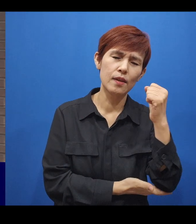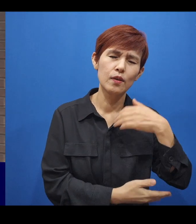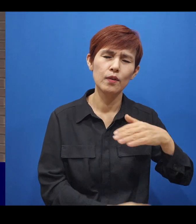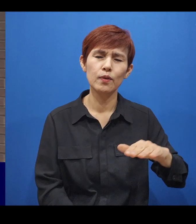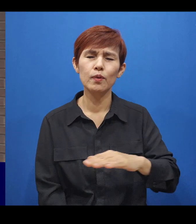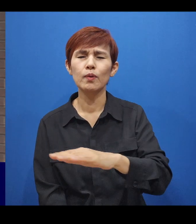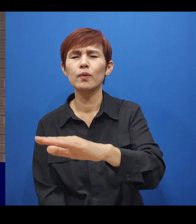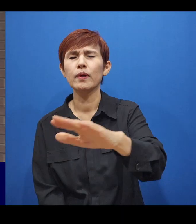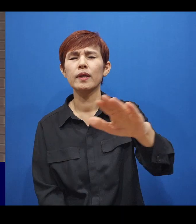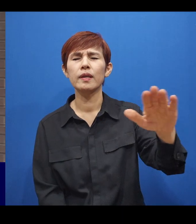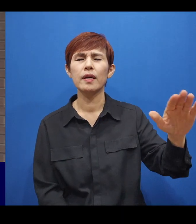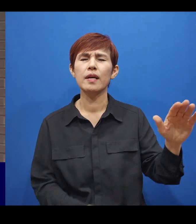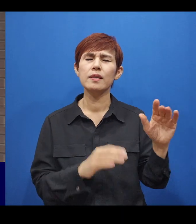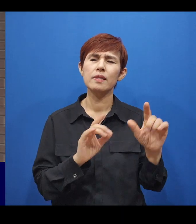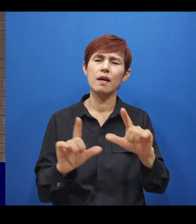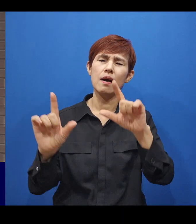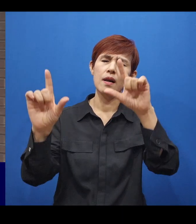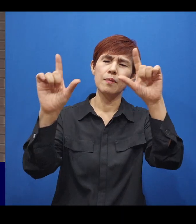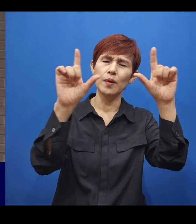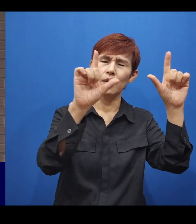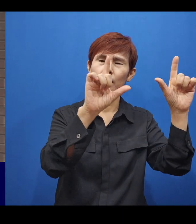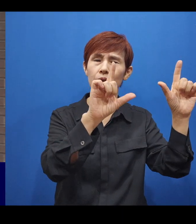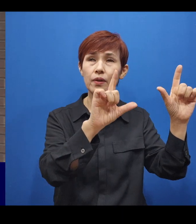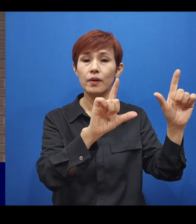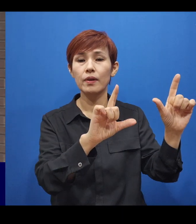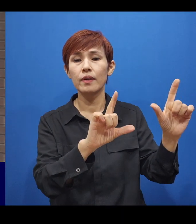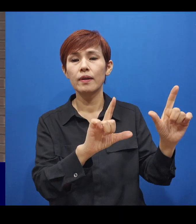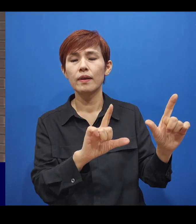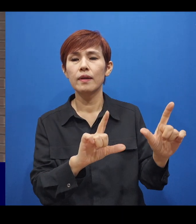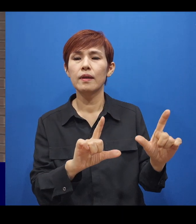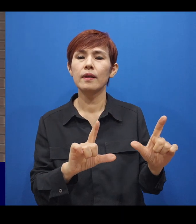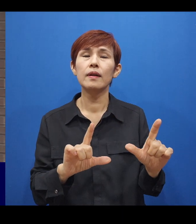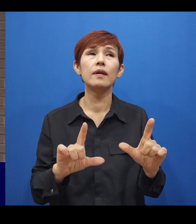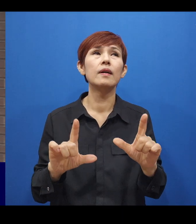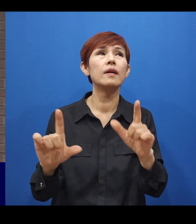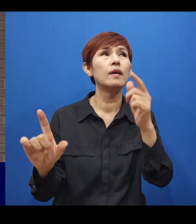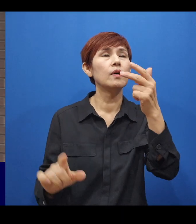흔들리는 우리의 삶을